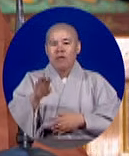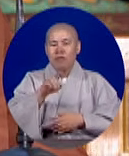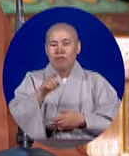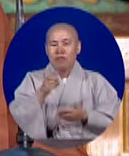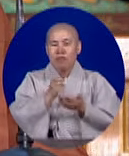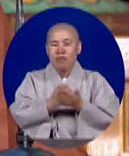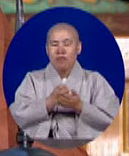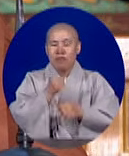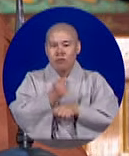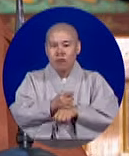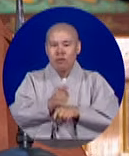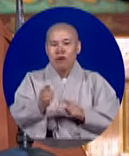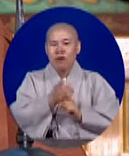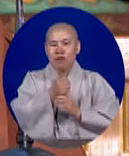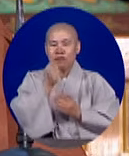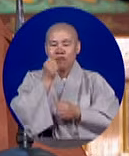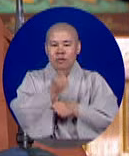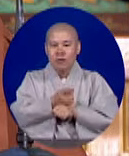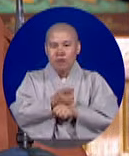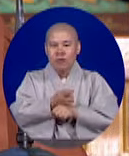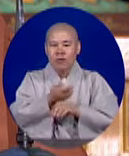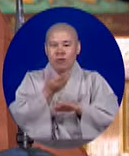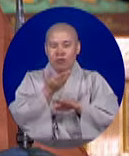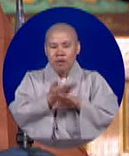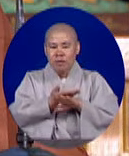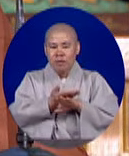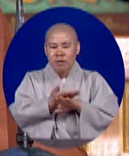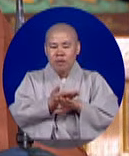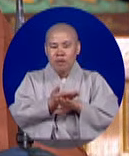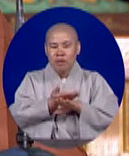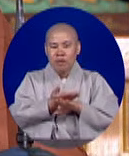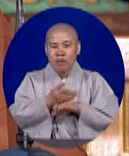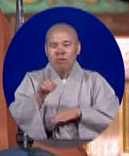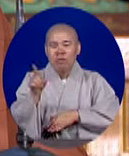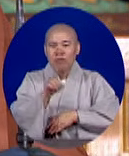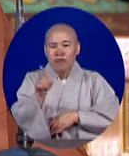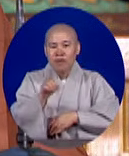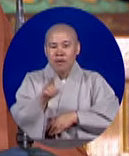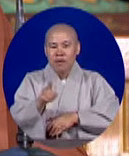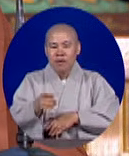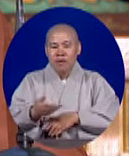어떻게 다르냐 이걸 물어요. 어떻게 여러분 생각해 보셨어요?